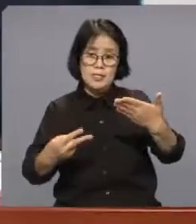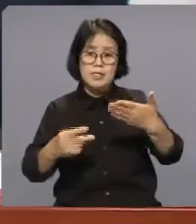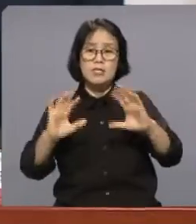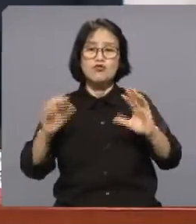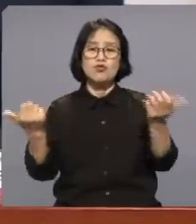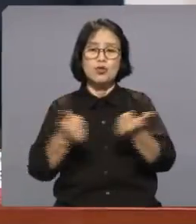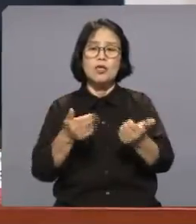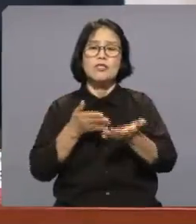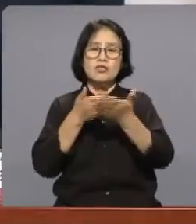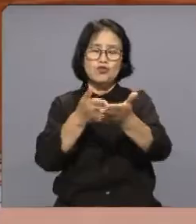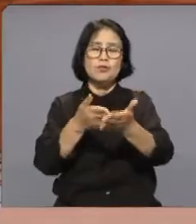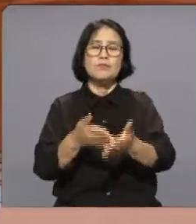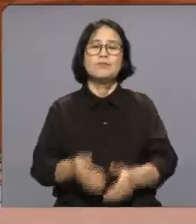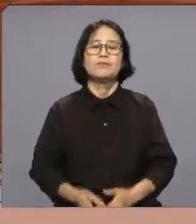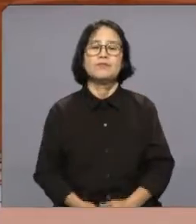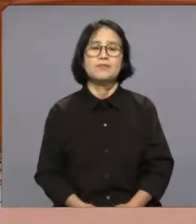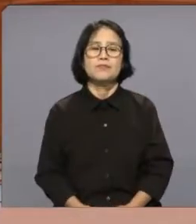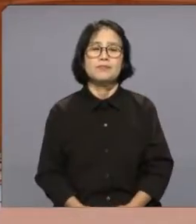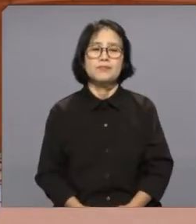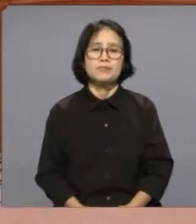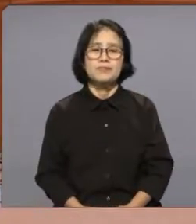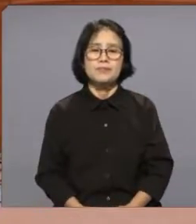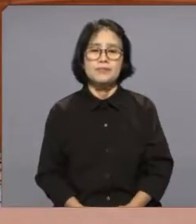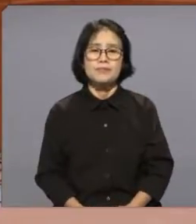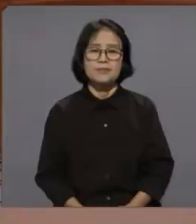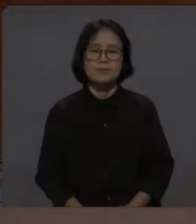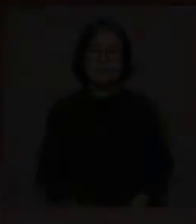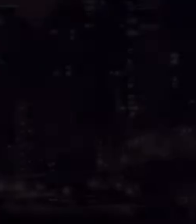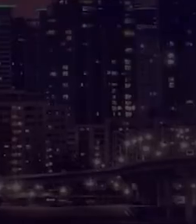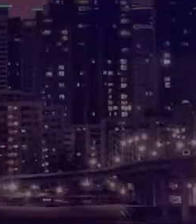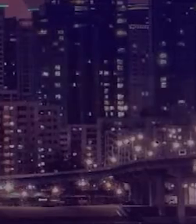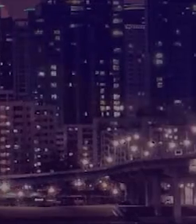됩니다 obs 뉴스 국민 줍니다